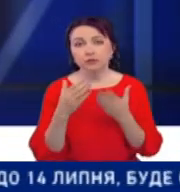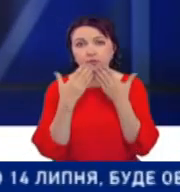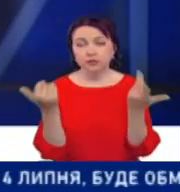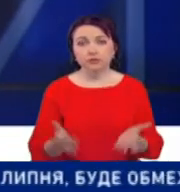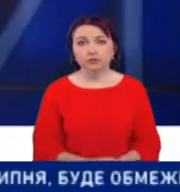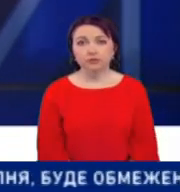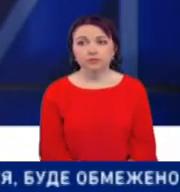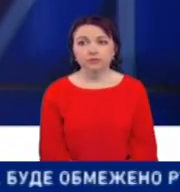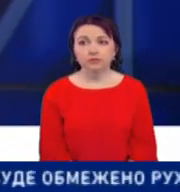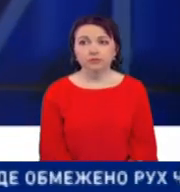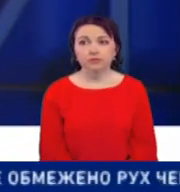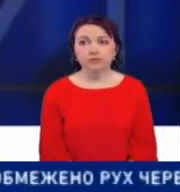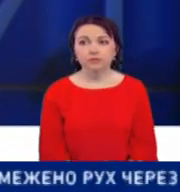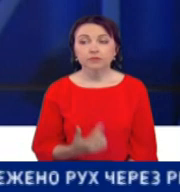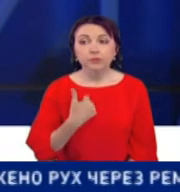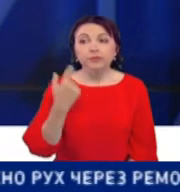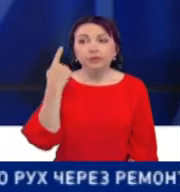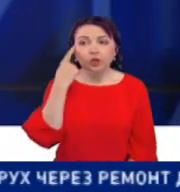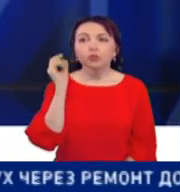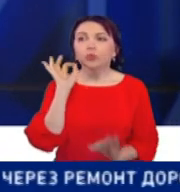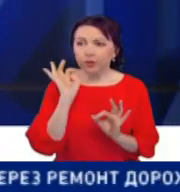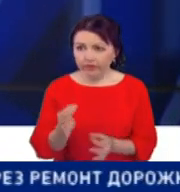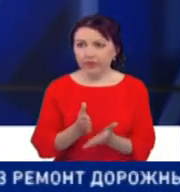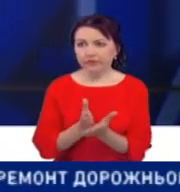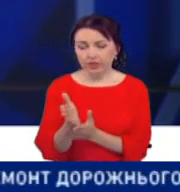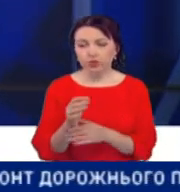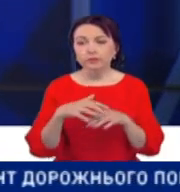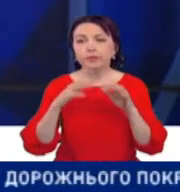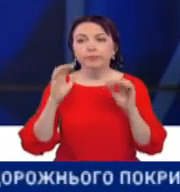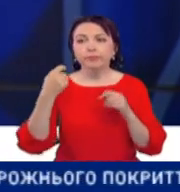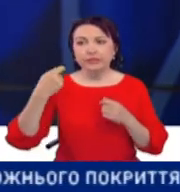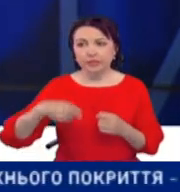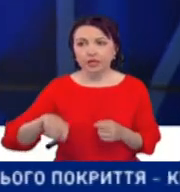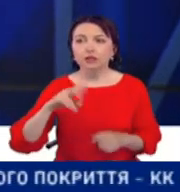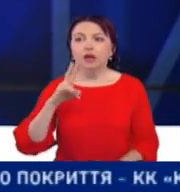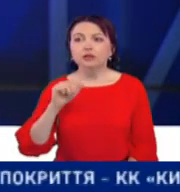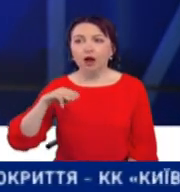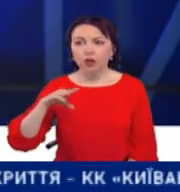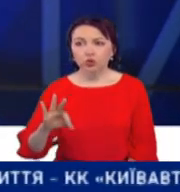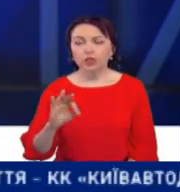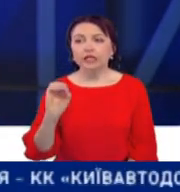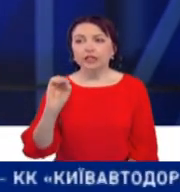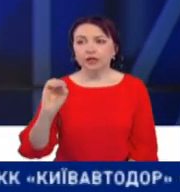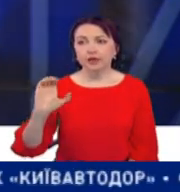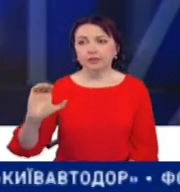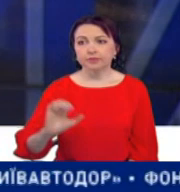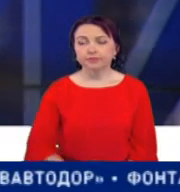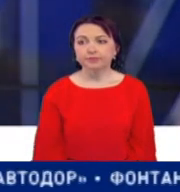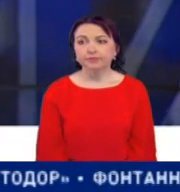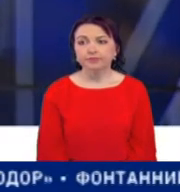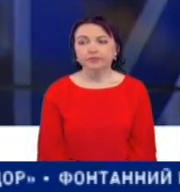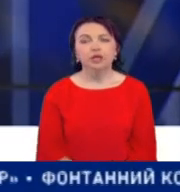Тому все-таки я думаю, що це правильний вектор президента НАТО і Європейський Союз. Щодо референдуму